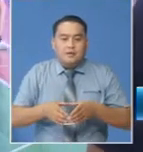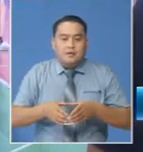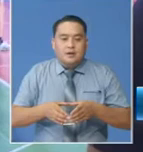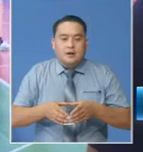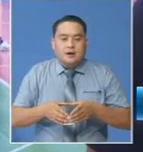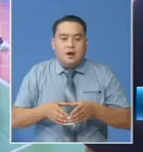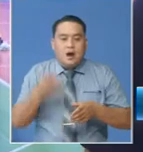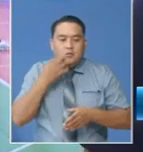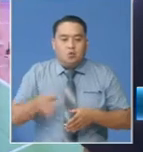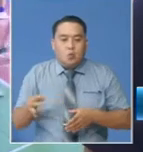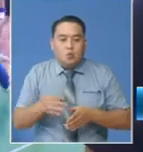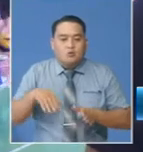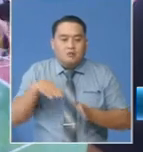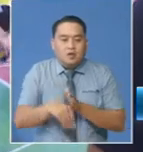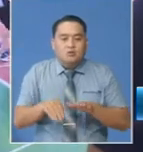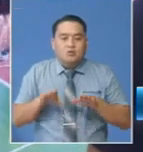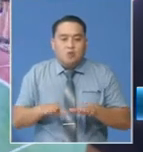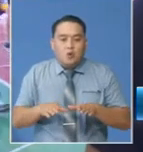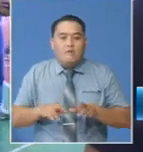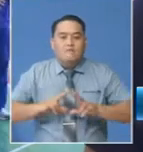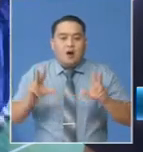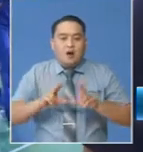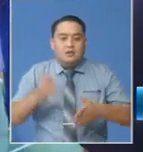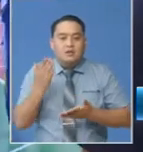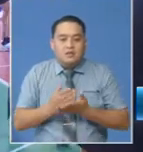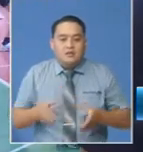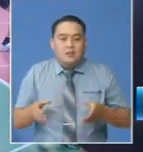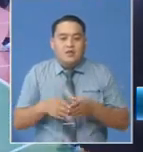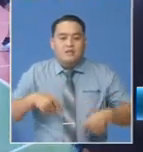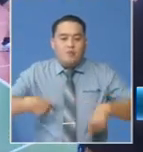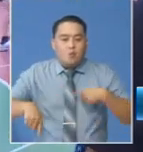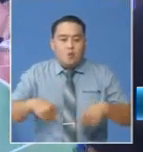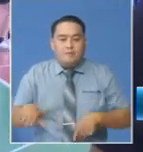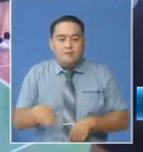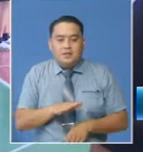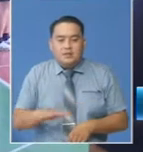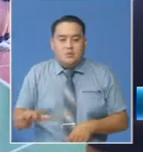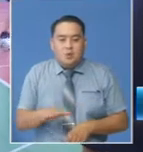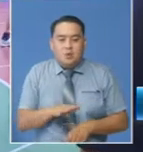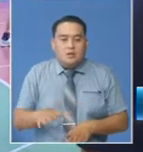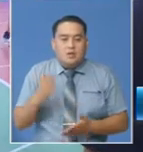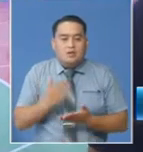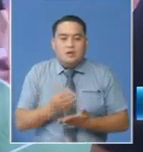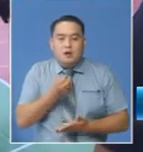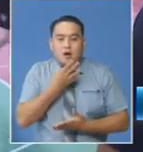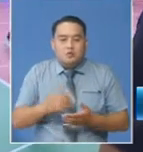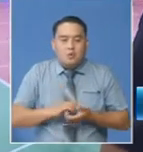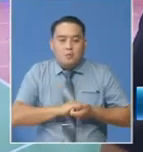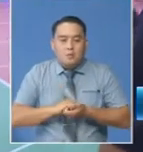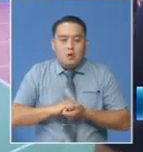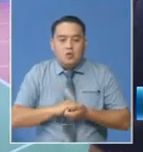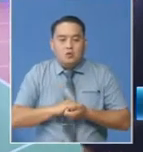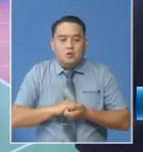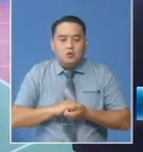команда ДВД Алматинского состоит не только из команды волейбола, но и есть команда футбол, баскетбол. Есть хорошие борцы,